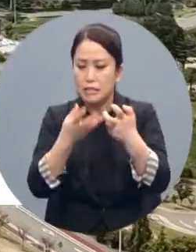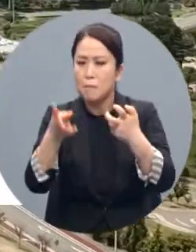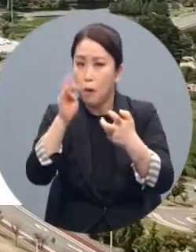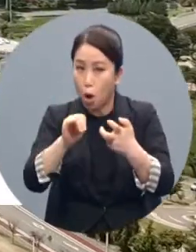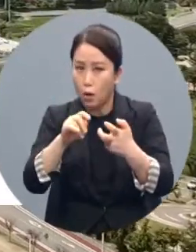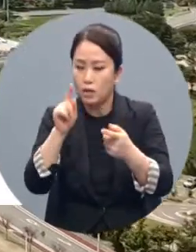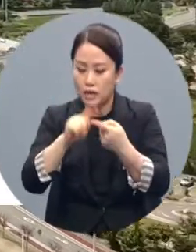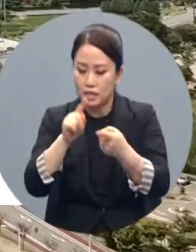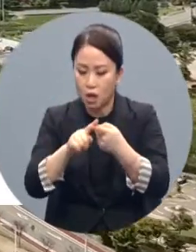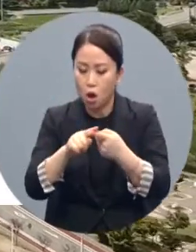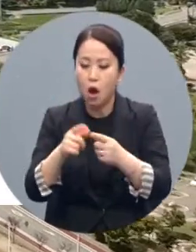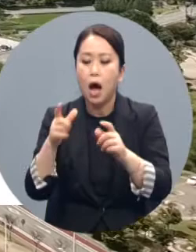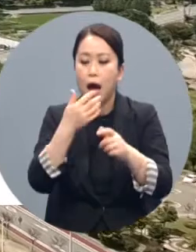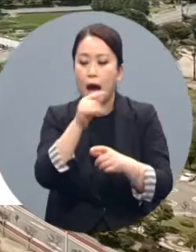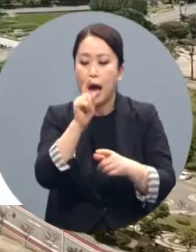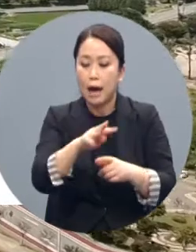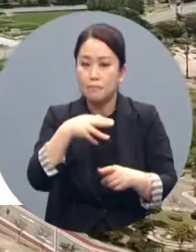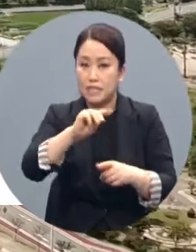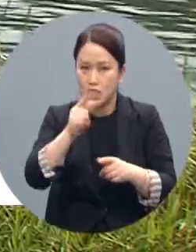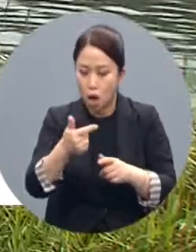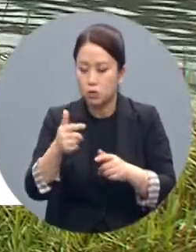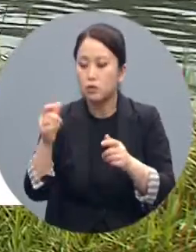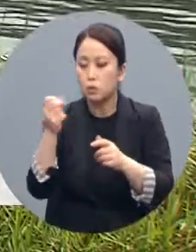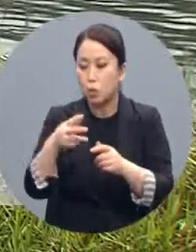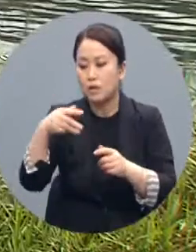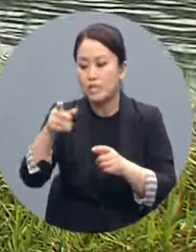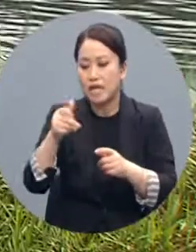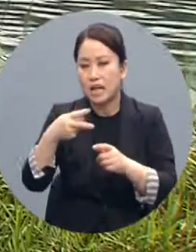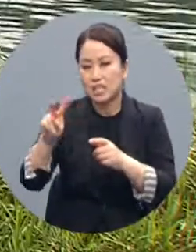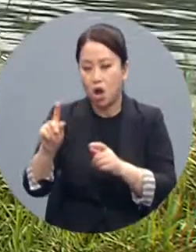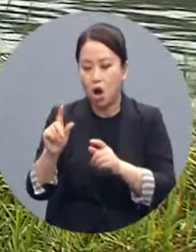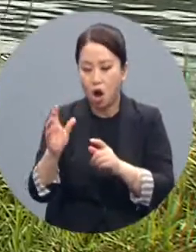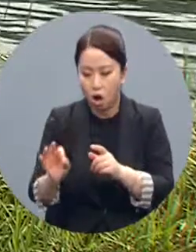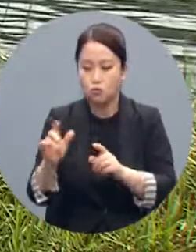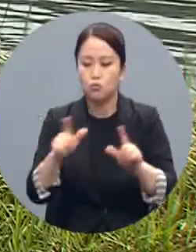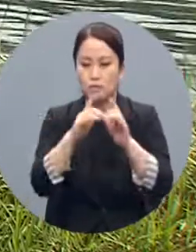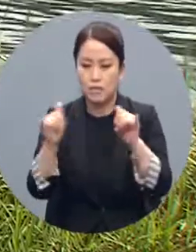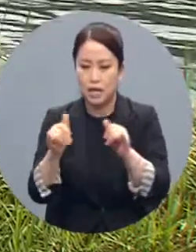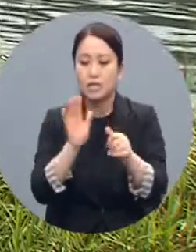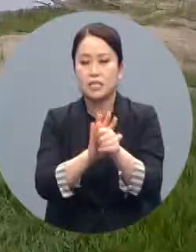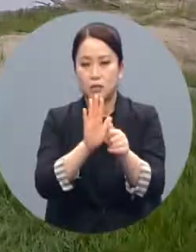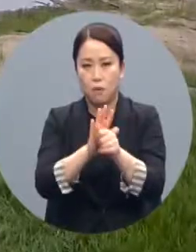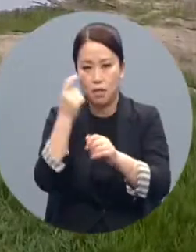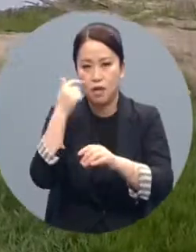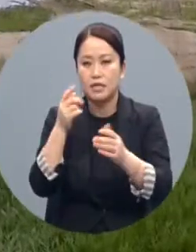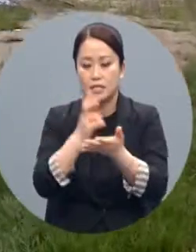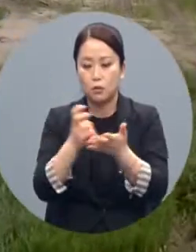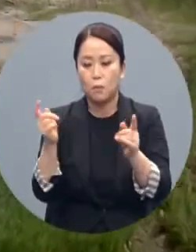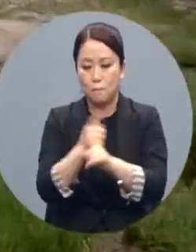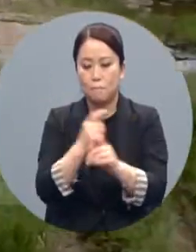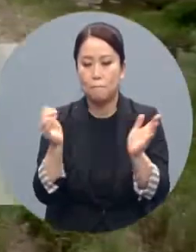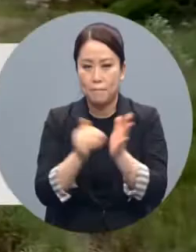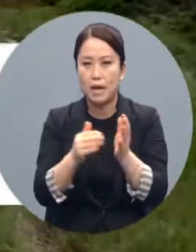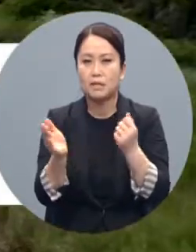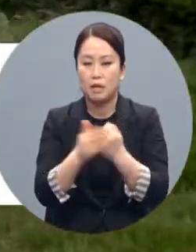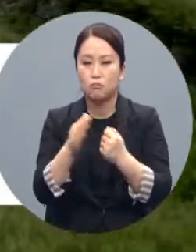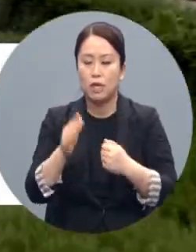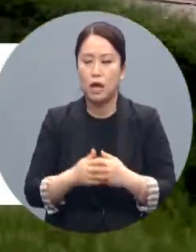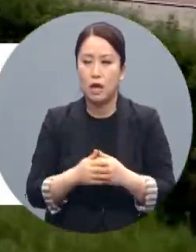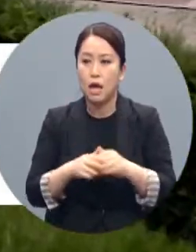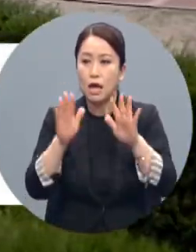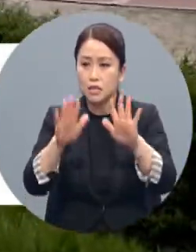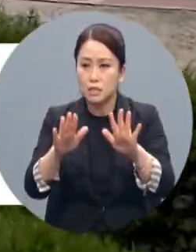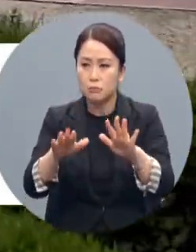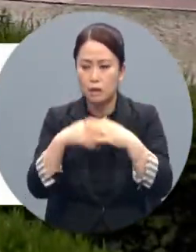합천과 창녕의 주민들에게 매년 지원하도록 제도가 개선됐기 때문입니다. 현재 지역 주민들은 완전히